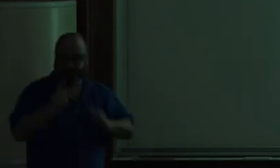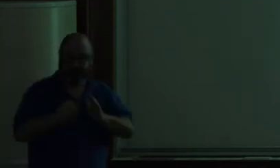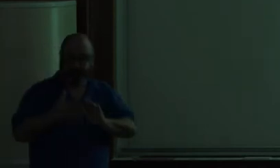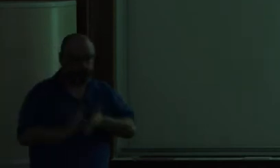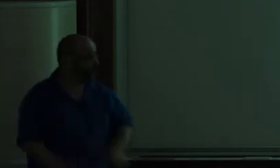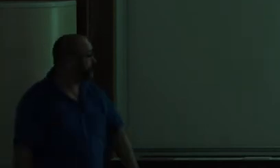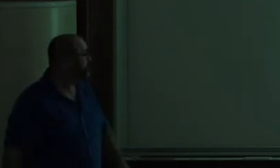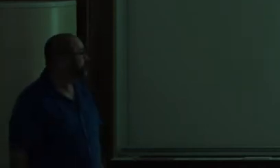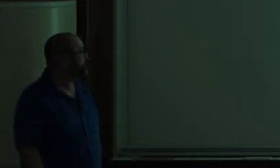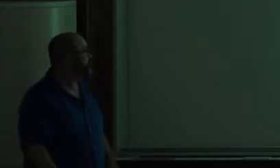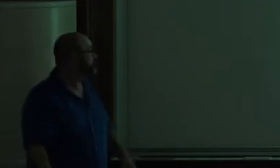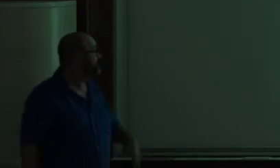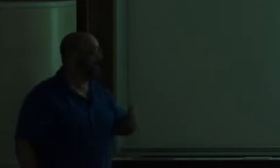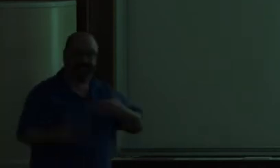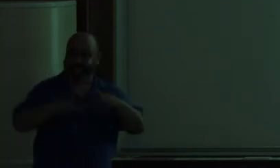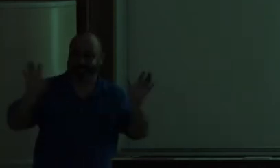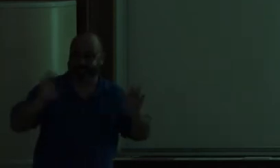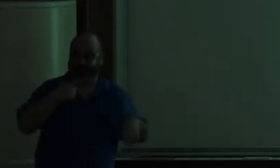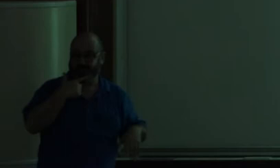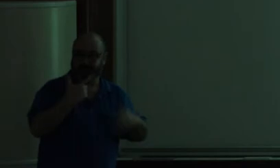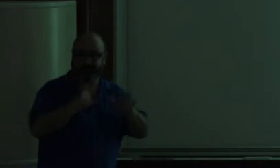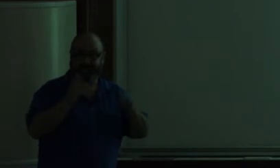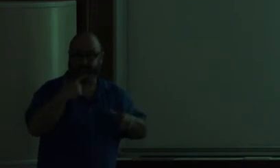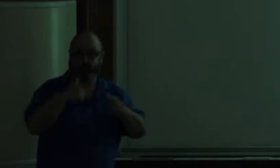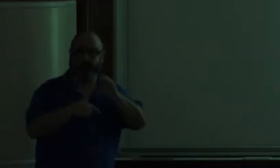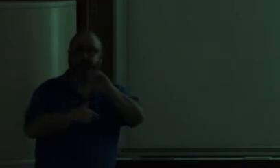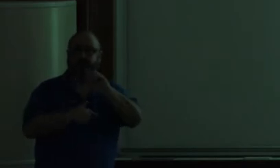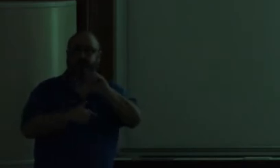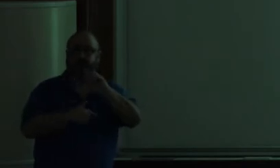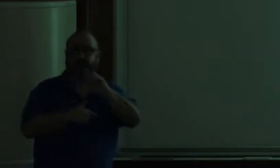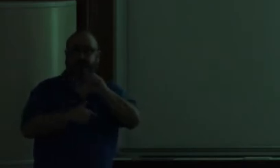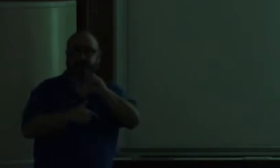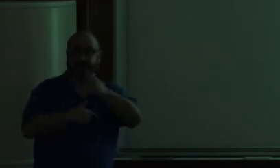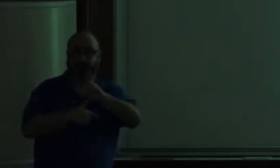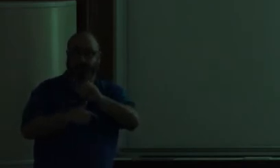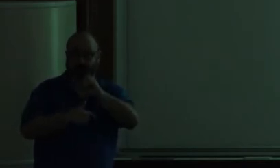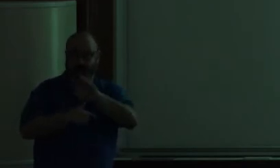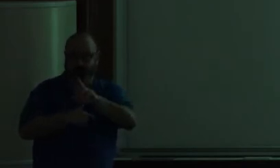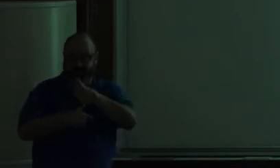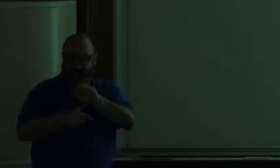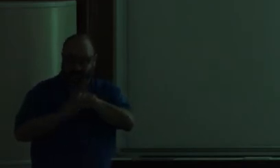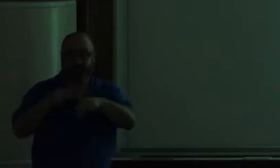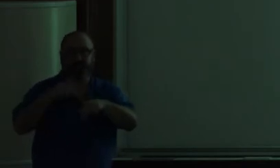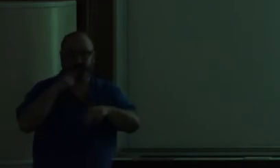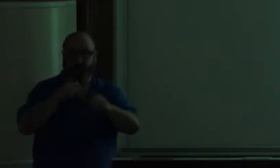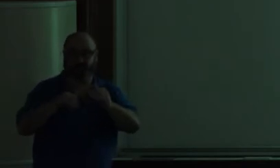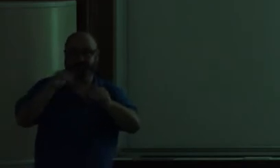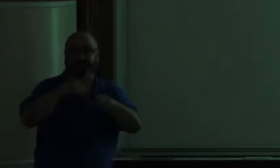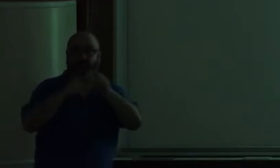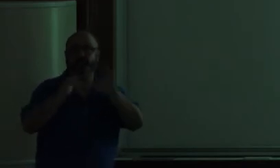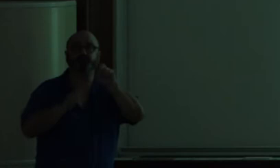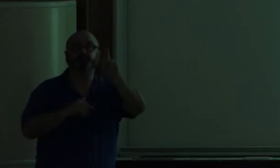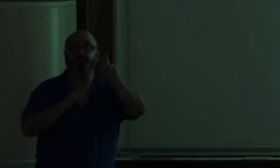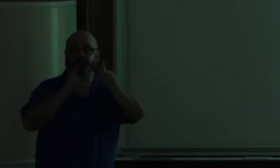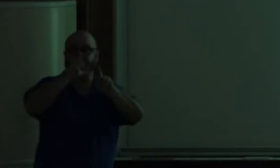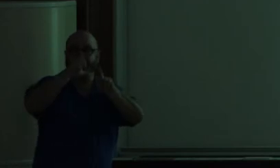itérable. Any prend un itérable de booléen, et puis vous retourne si l'un d'entre eux est vrai. C'est une sorte de super ou. all,